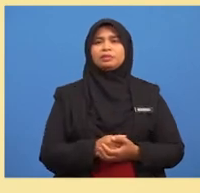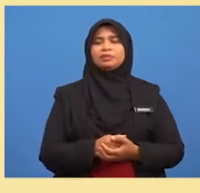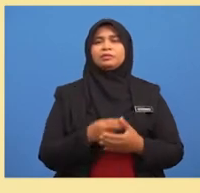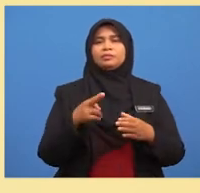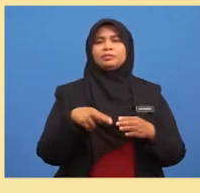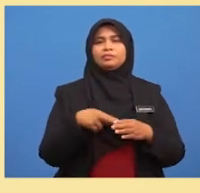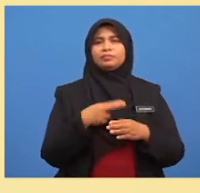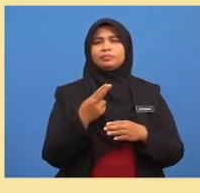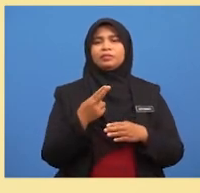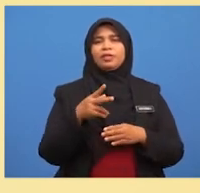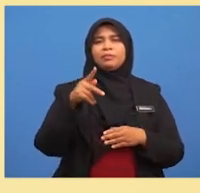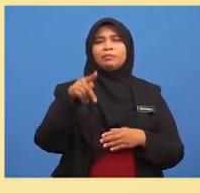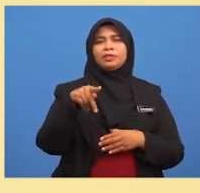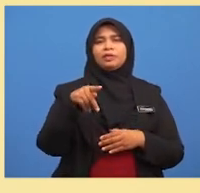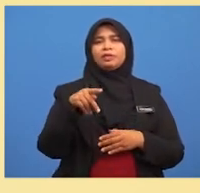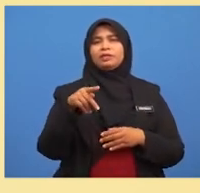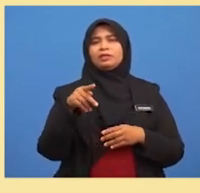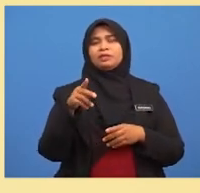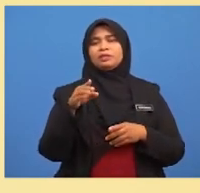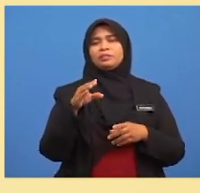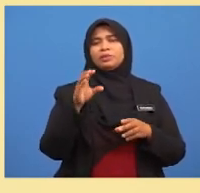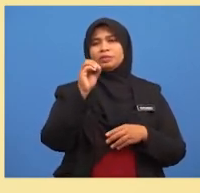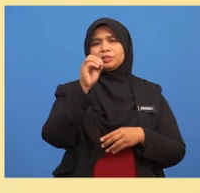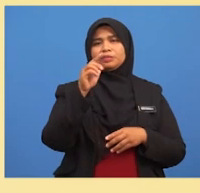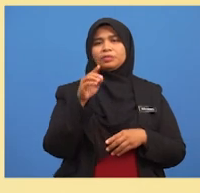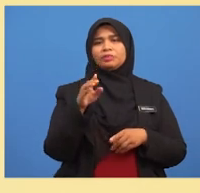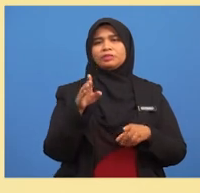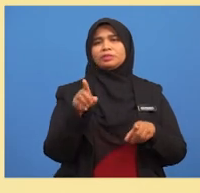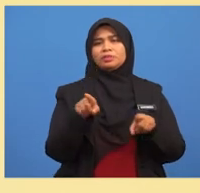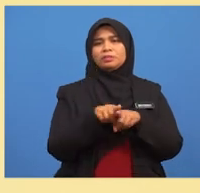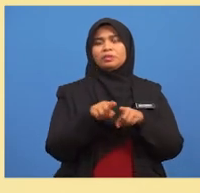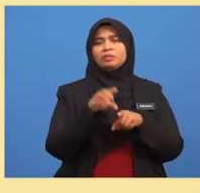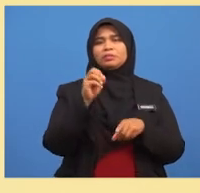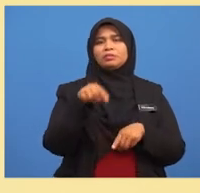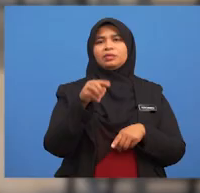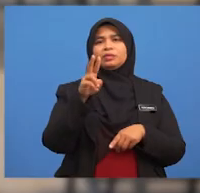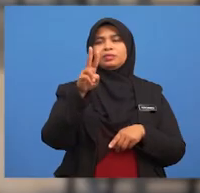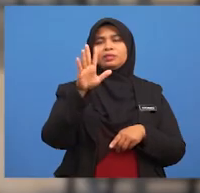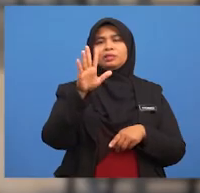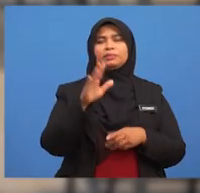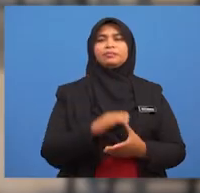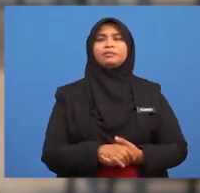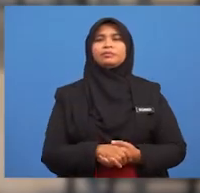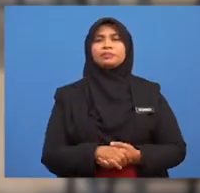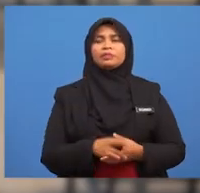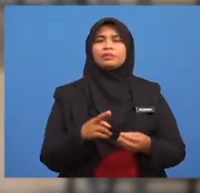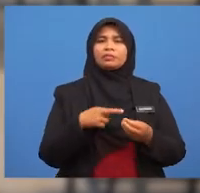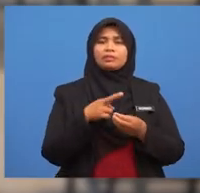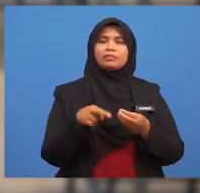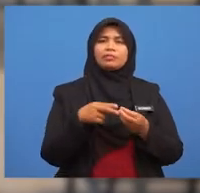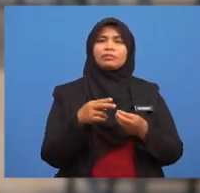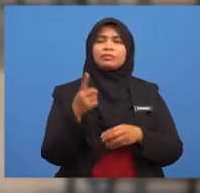kalian bagi perlengkap A ialah sifar perpuluhan 25 Sebagai rumusan